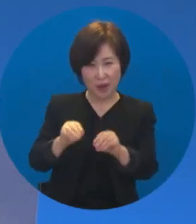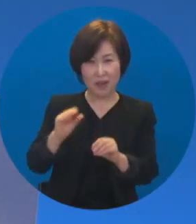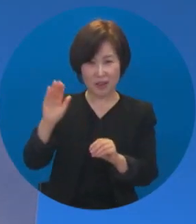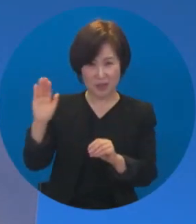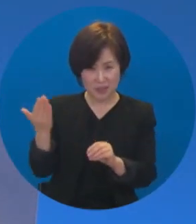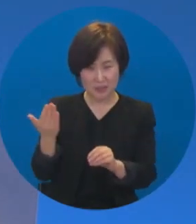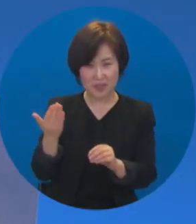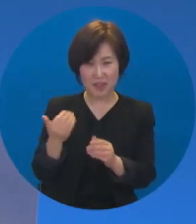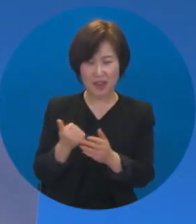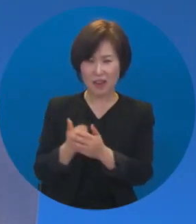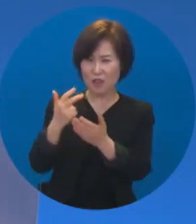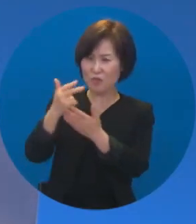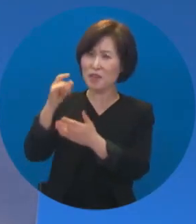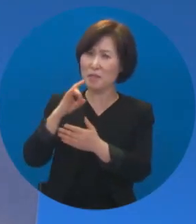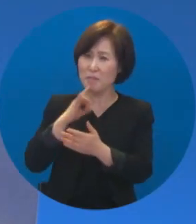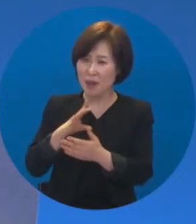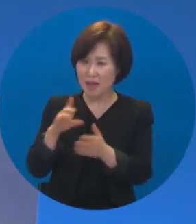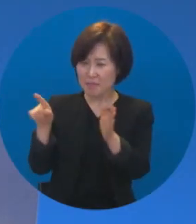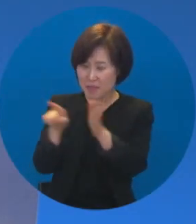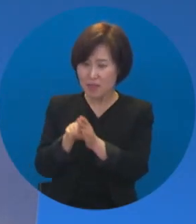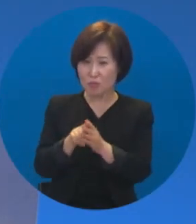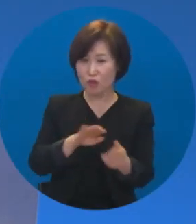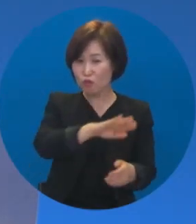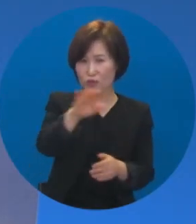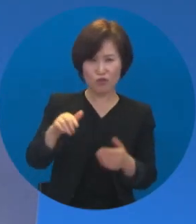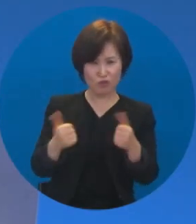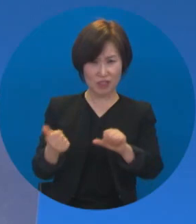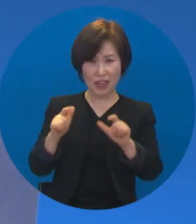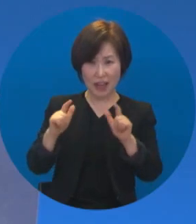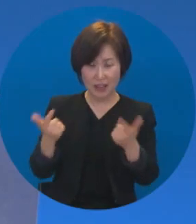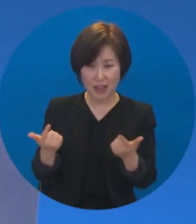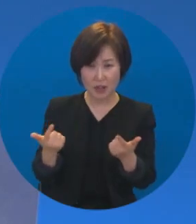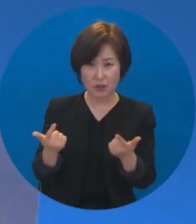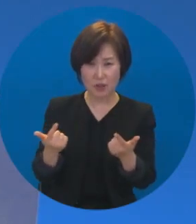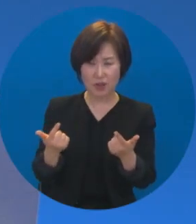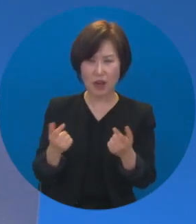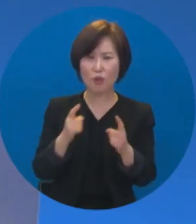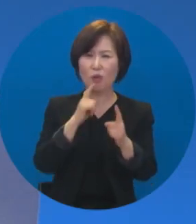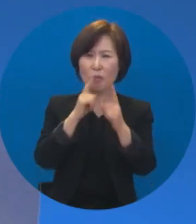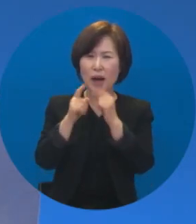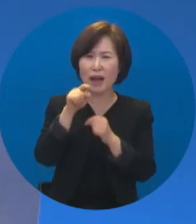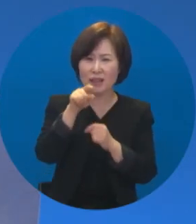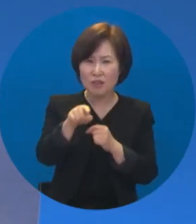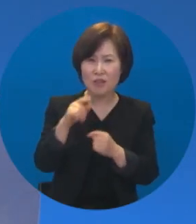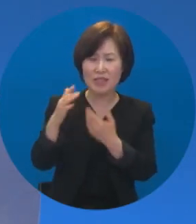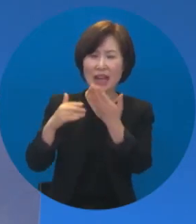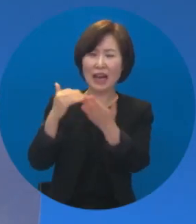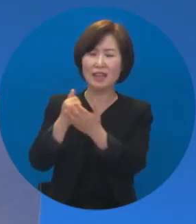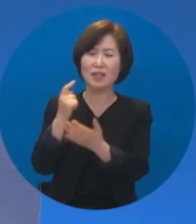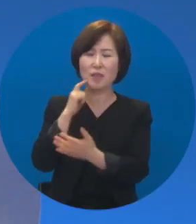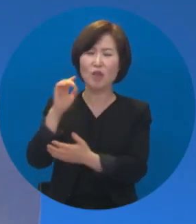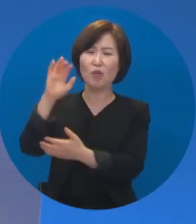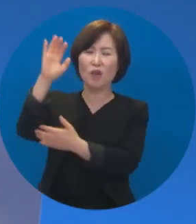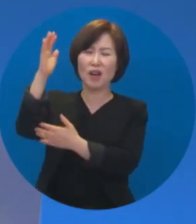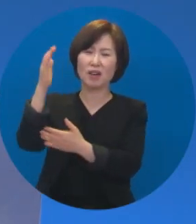여러분 주님만 믿으시면 우리는 죽지 않습니다. 그렇게 말하는 것만이 하나님의 영광이라고